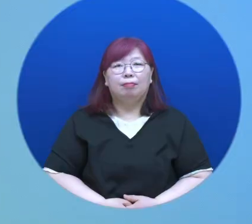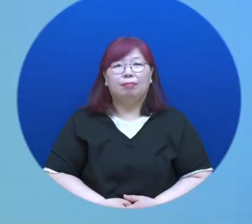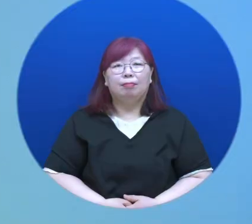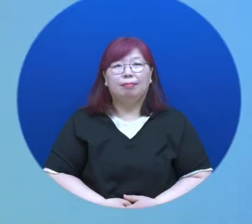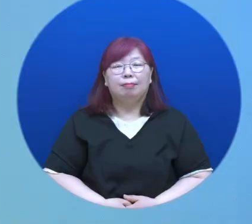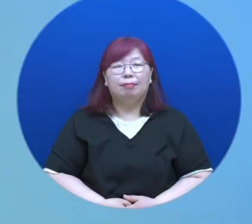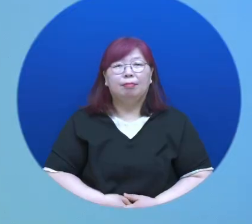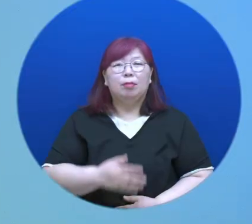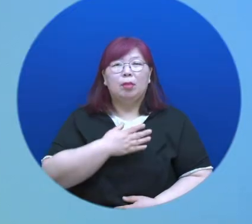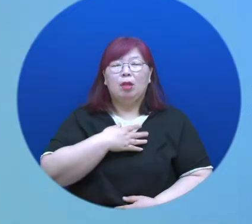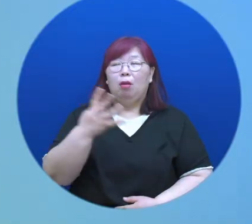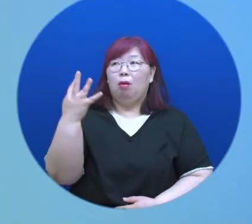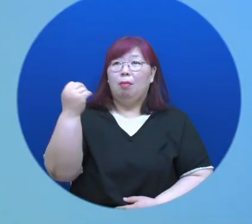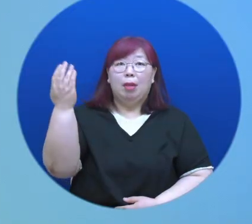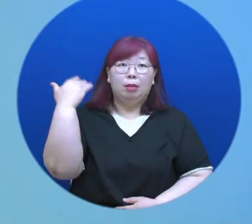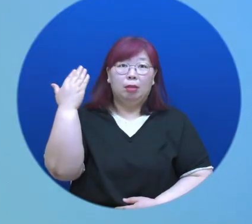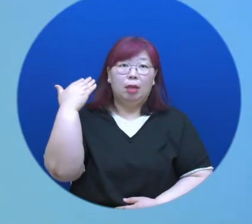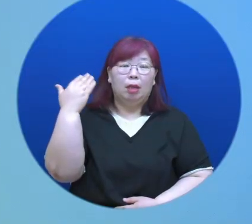저는 얼마 전에